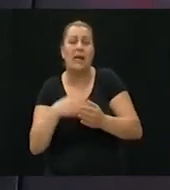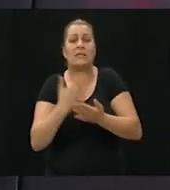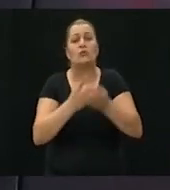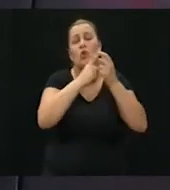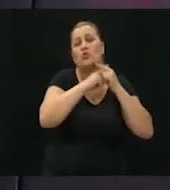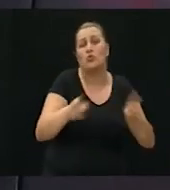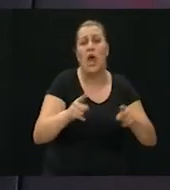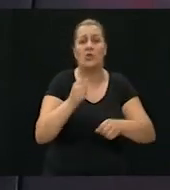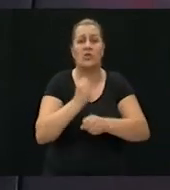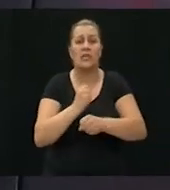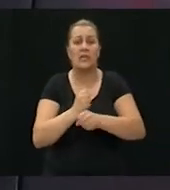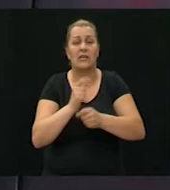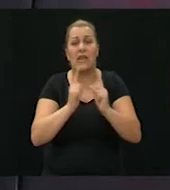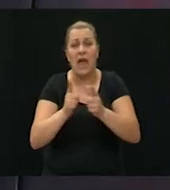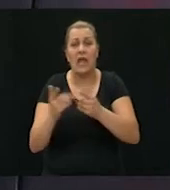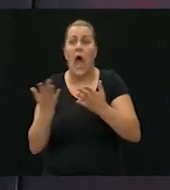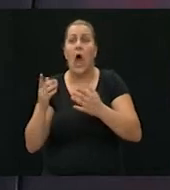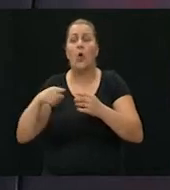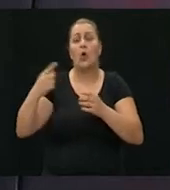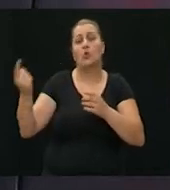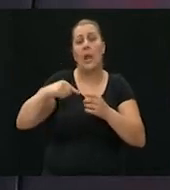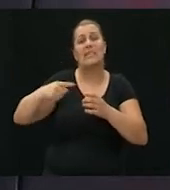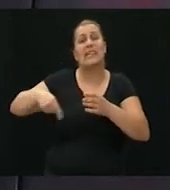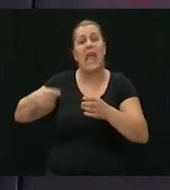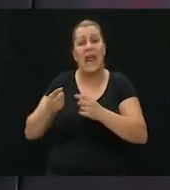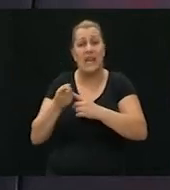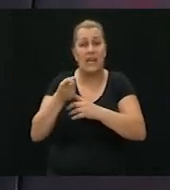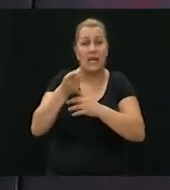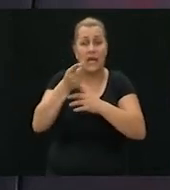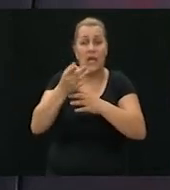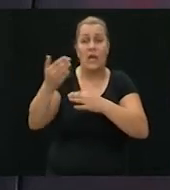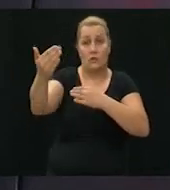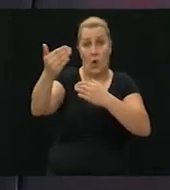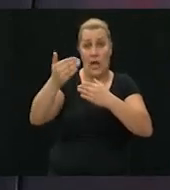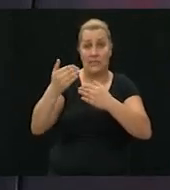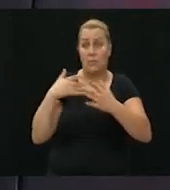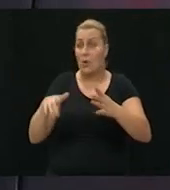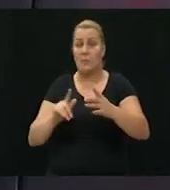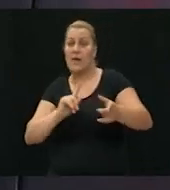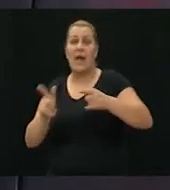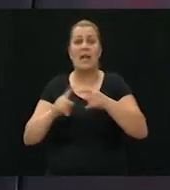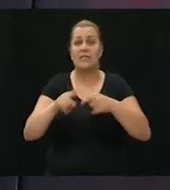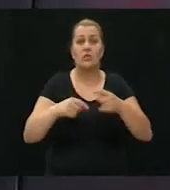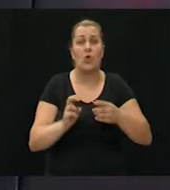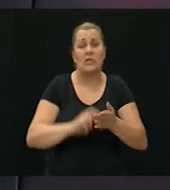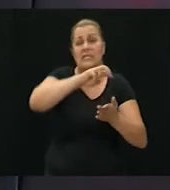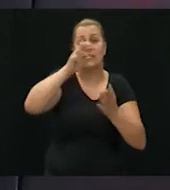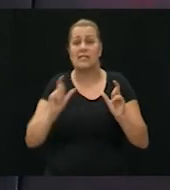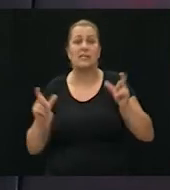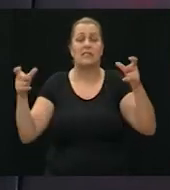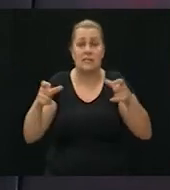način ratovanja kad vam tank prilazi u jednom trenutku gdje moraš intervenirati i manevrirati na razne načine, zaskaka